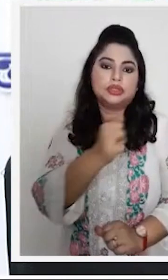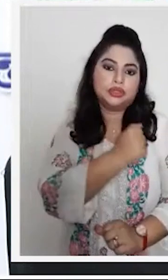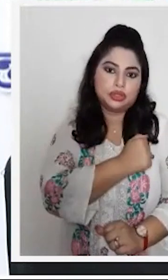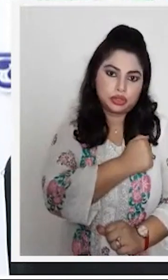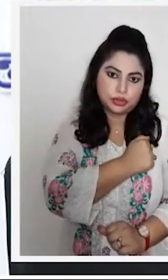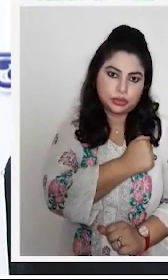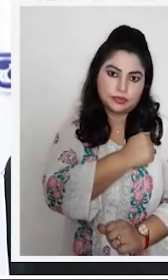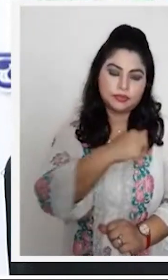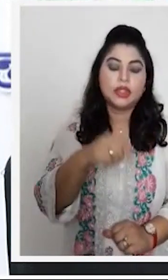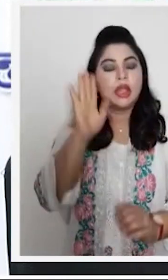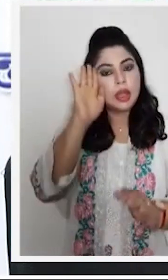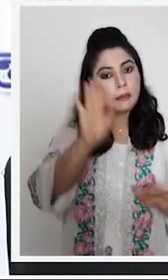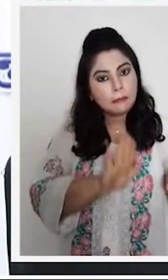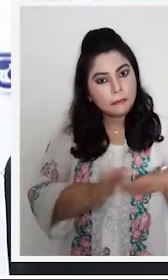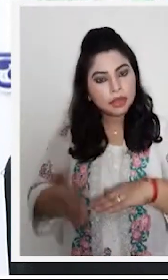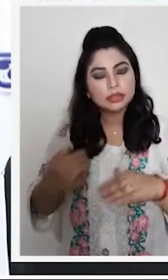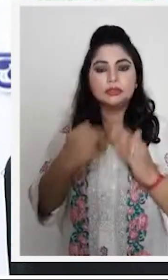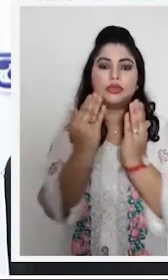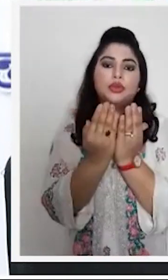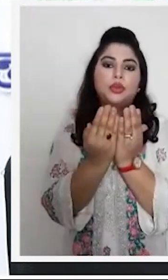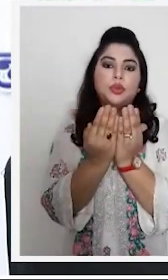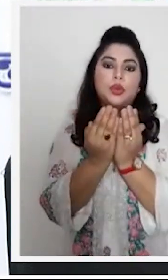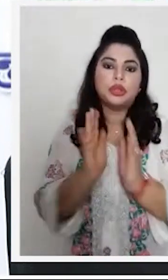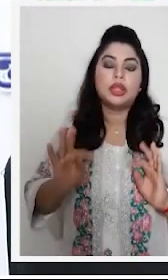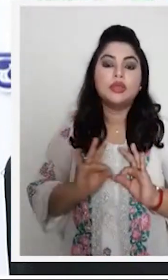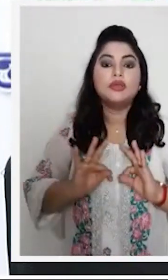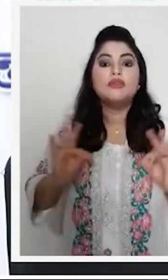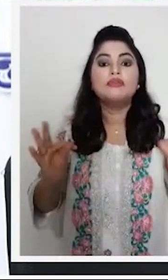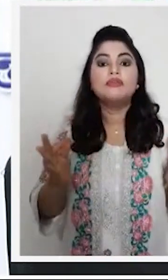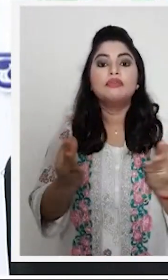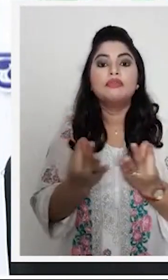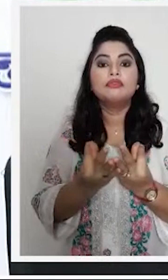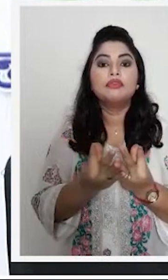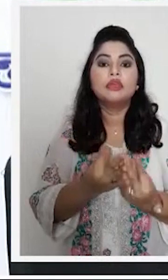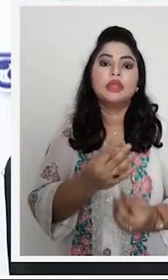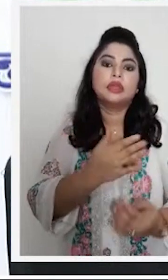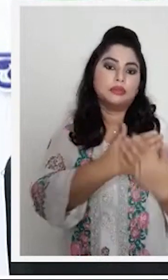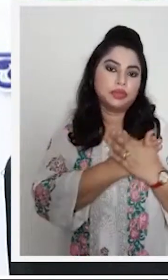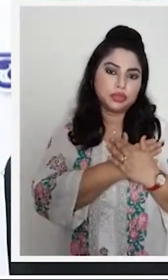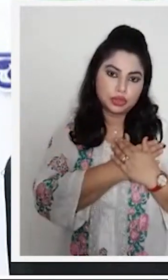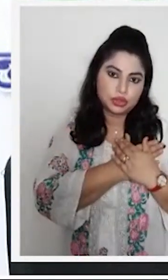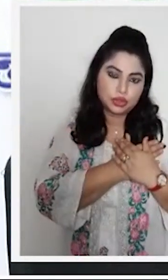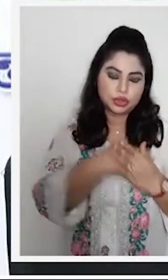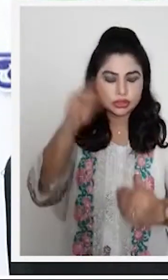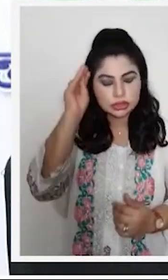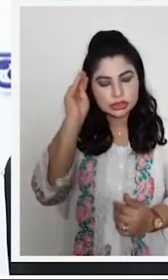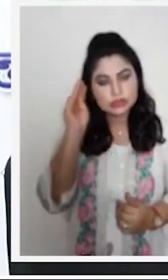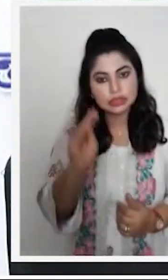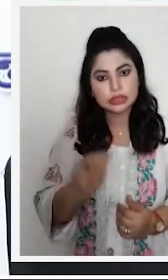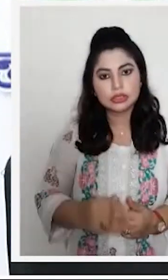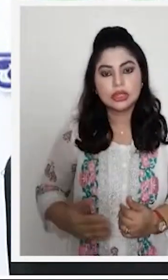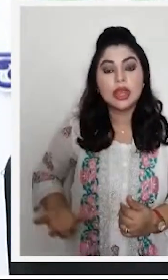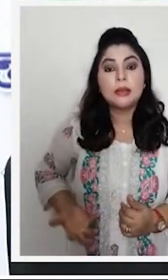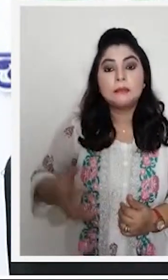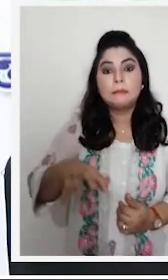হারিয়েছি। এটি জাতির জন্য অপূরণীয় ক্ষতি। আমরা তাদের বিদেহী আত্মার মাগফিরাত কামনা করি এবং তাদের পরিবারের